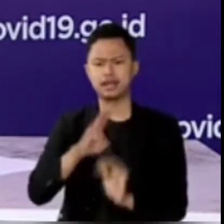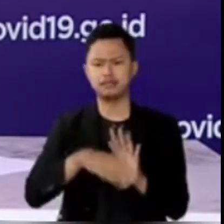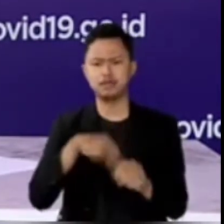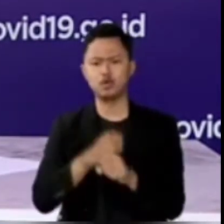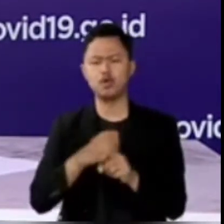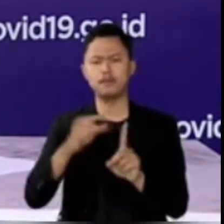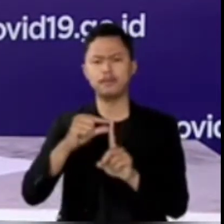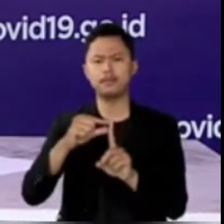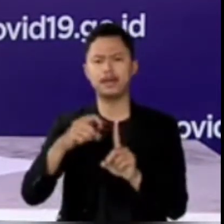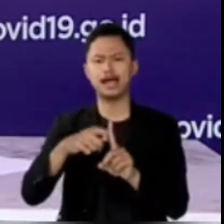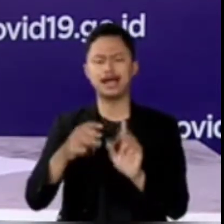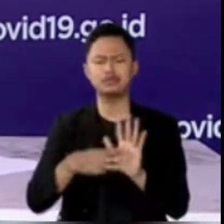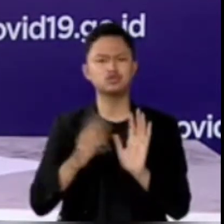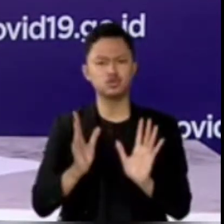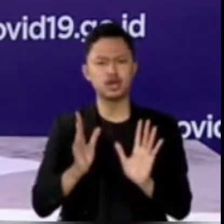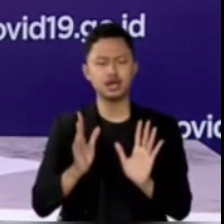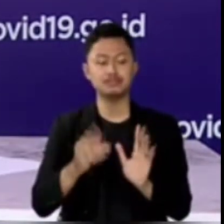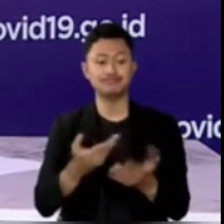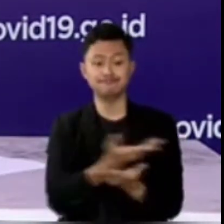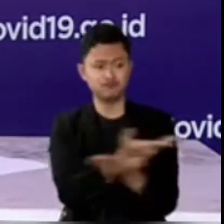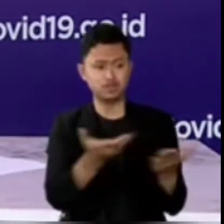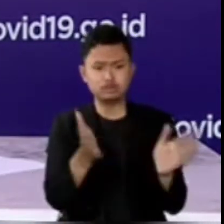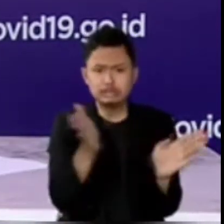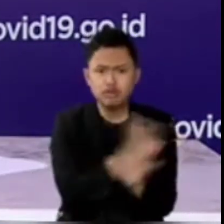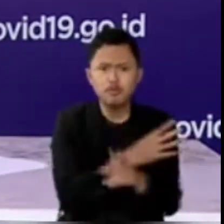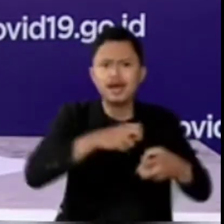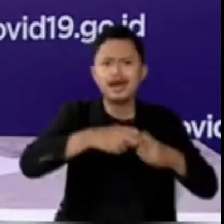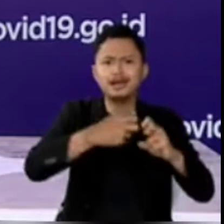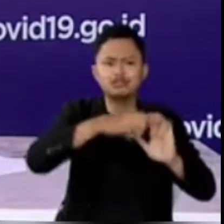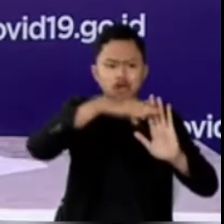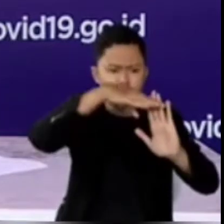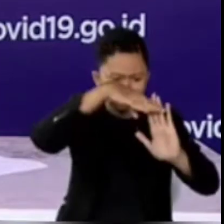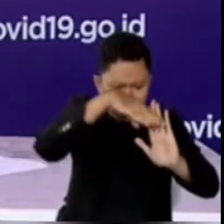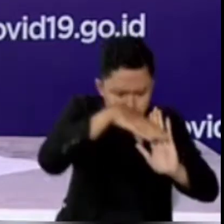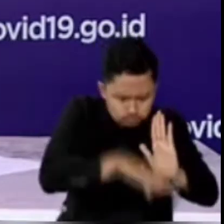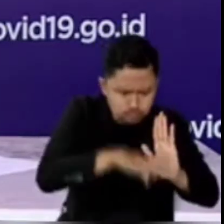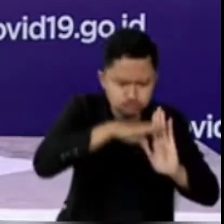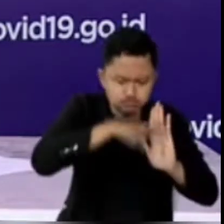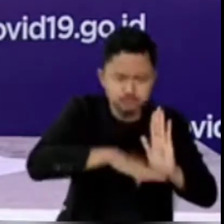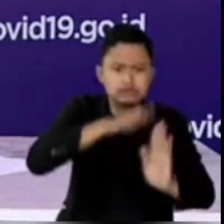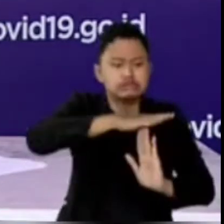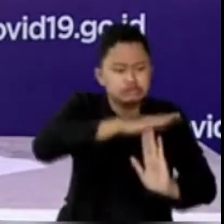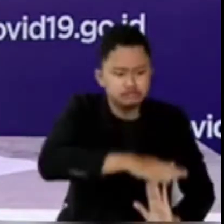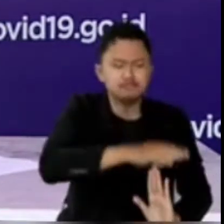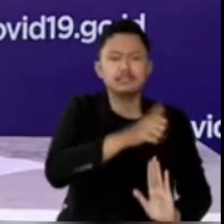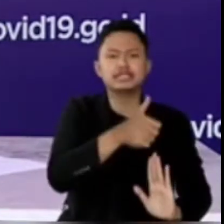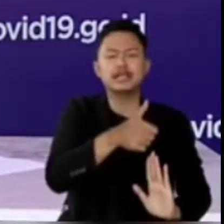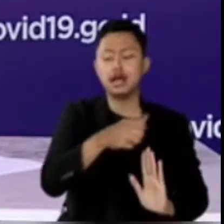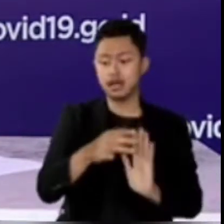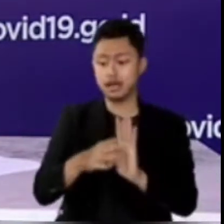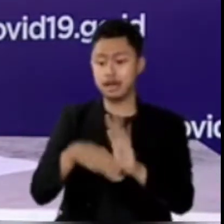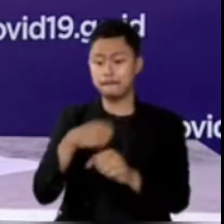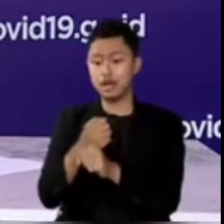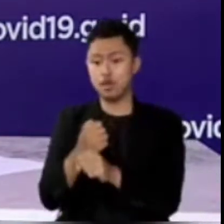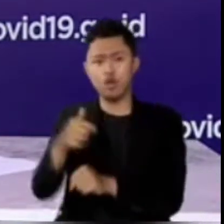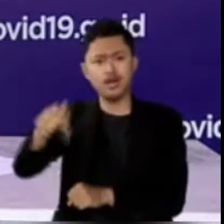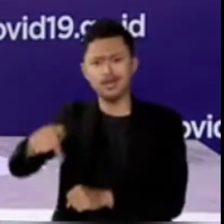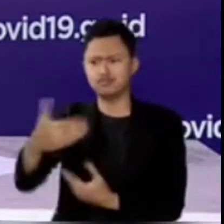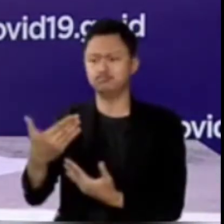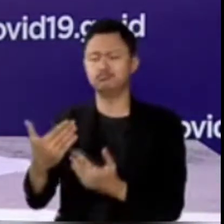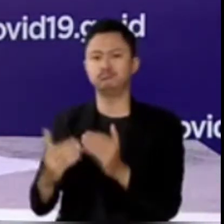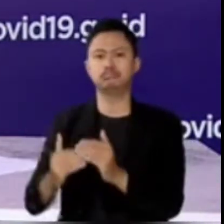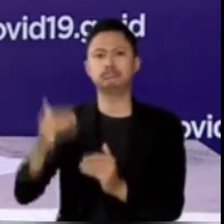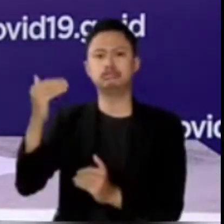Wiku, catatan ini menunjukkan perkembangan yang buruk. Oleh karenanya, ia meminta seluruh provinsi untuk terus